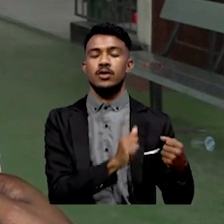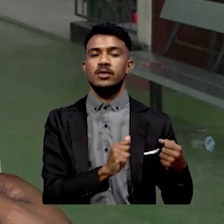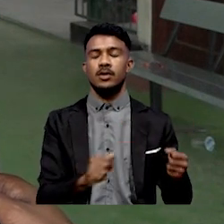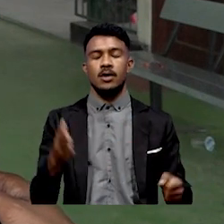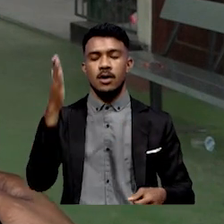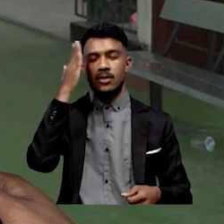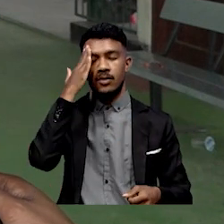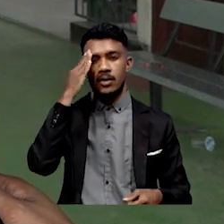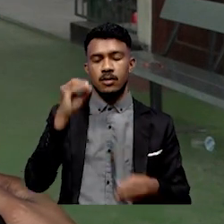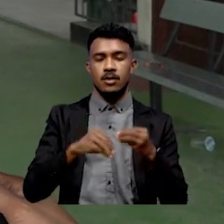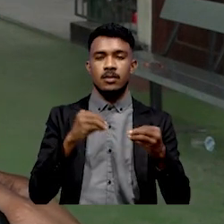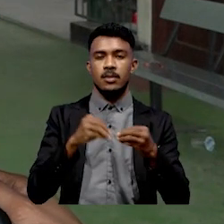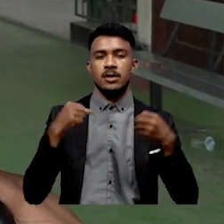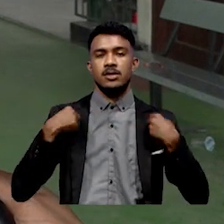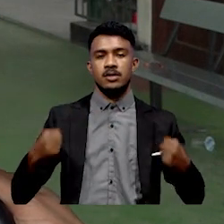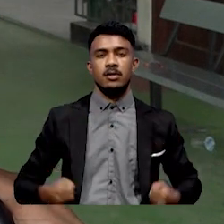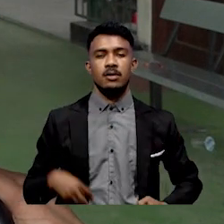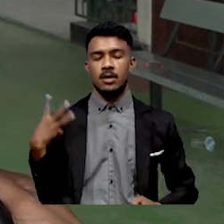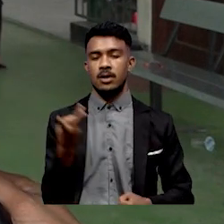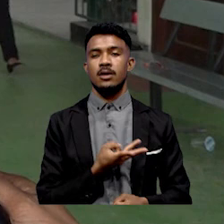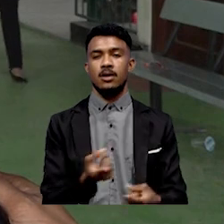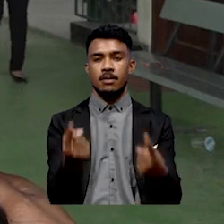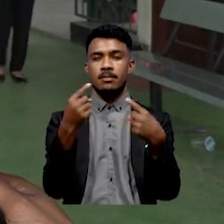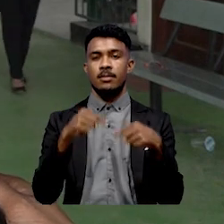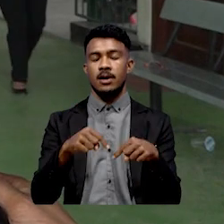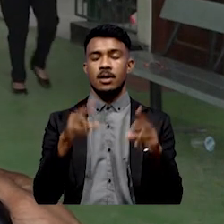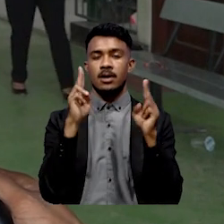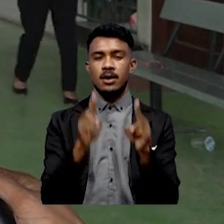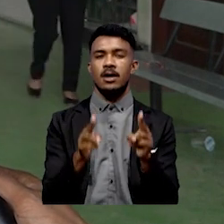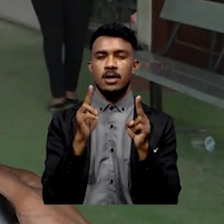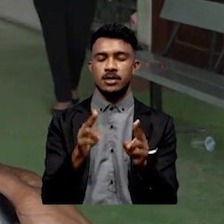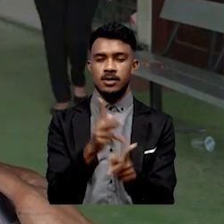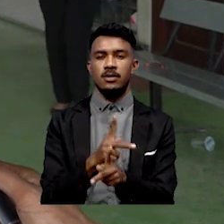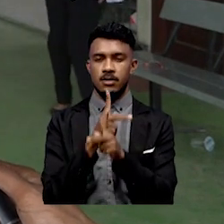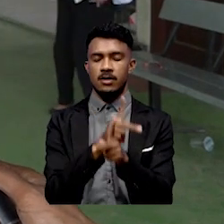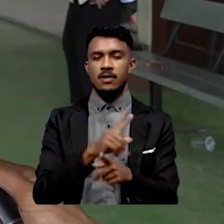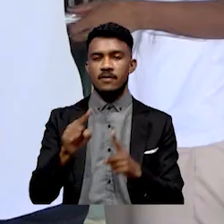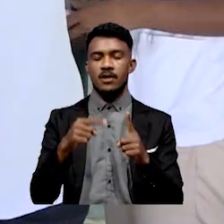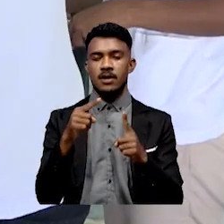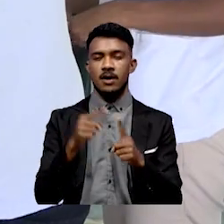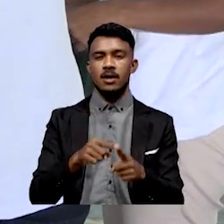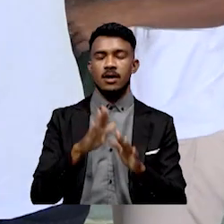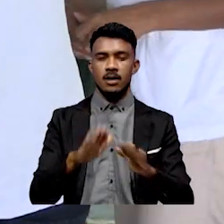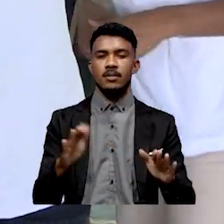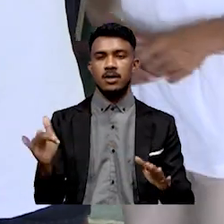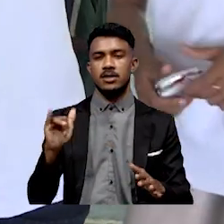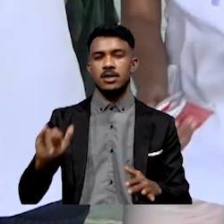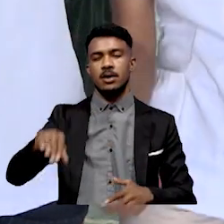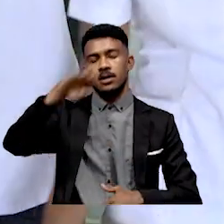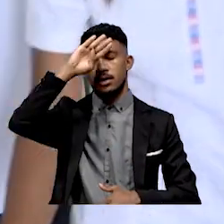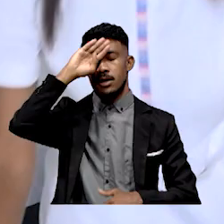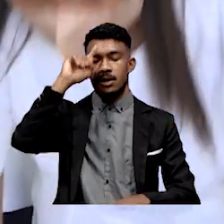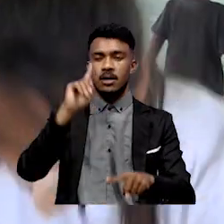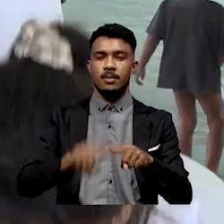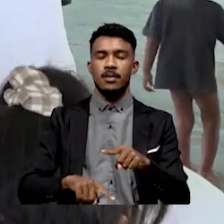hare ita mai ita lalais kel se antisipa bahira la barik sira isimanas ita la bele nono muda